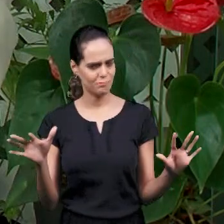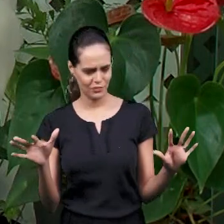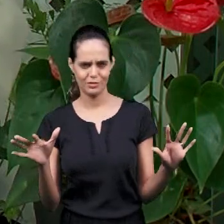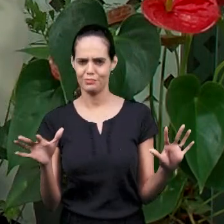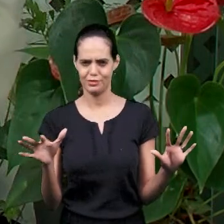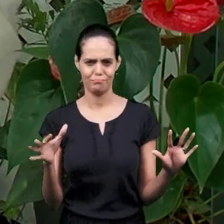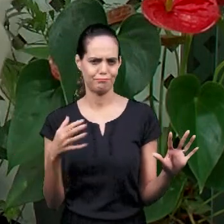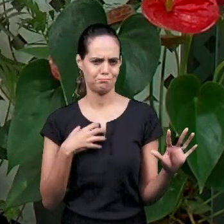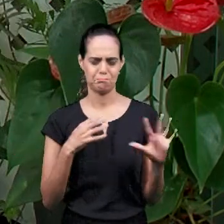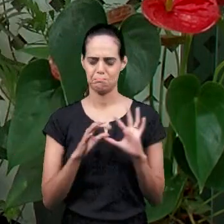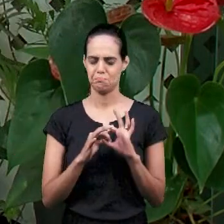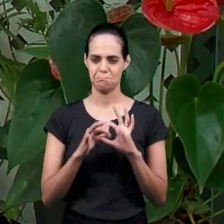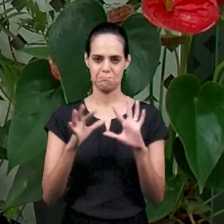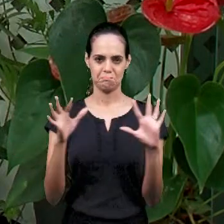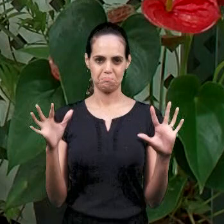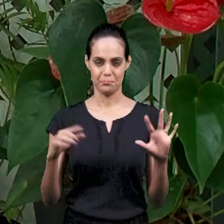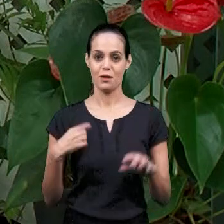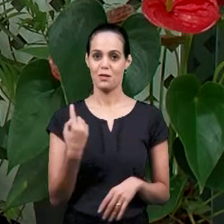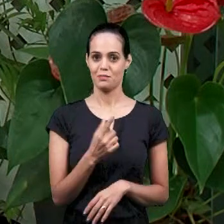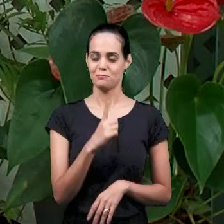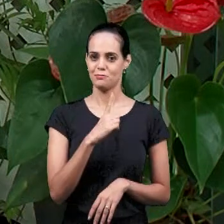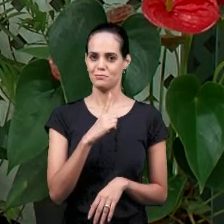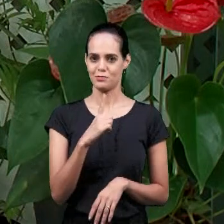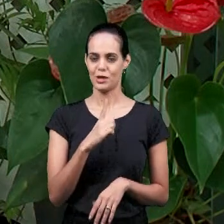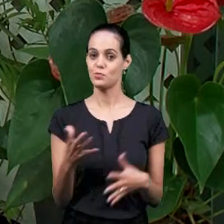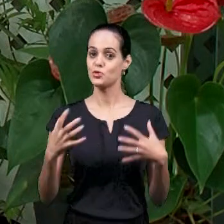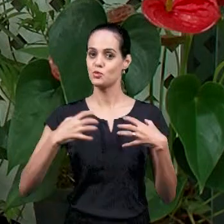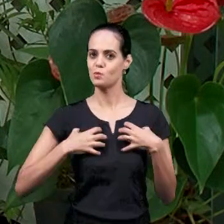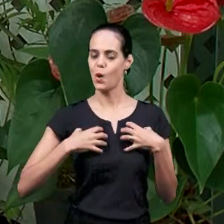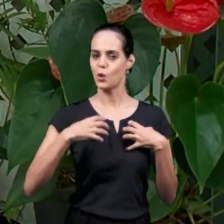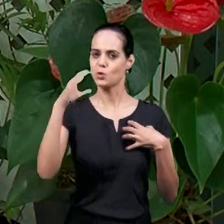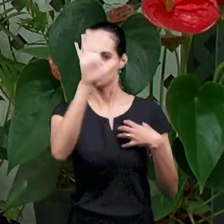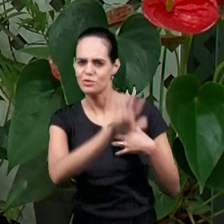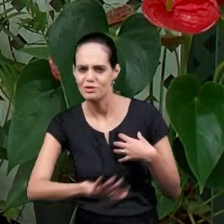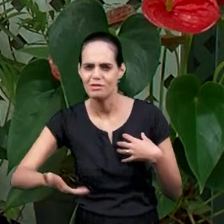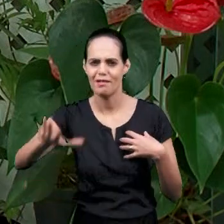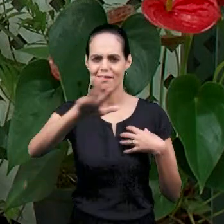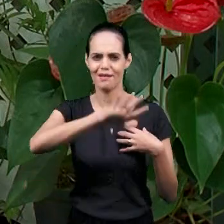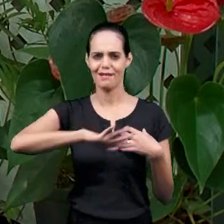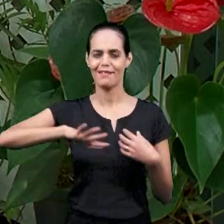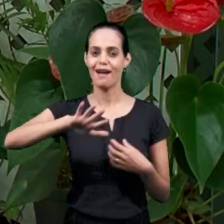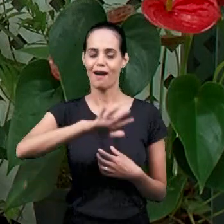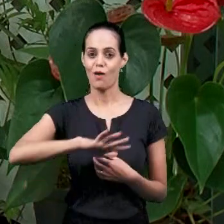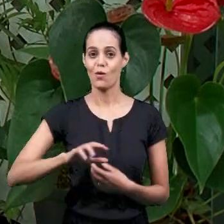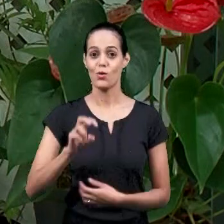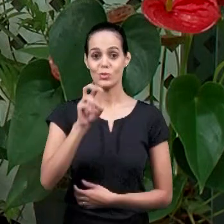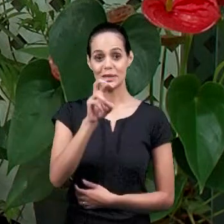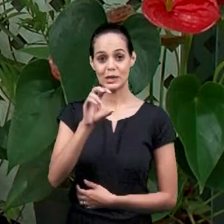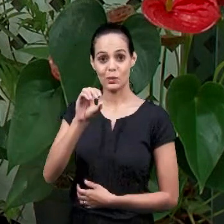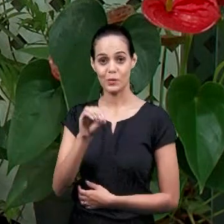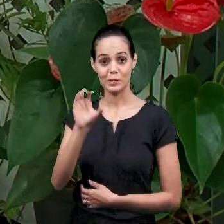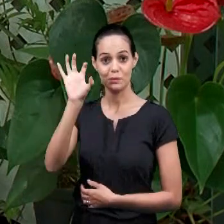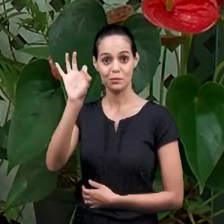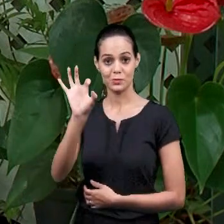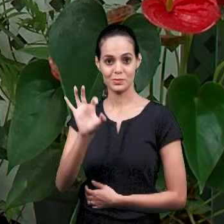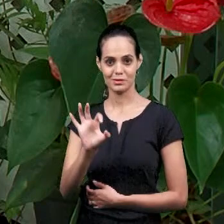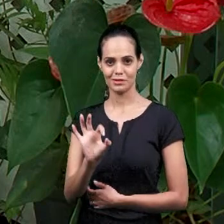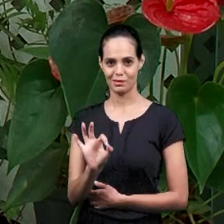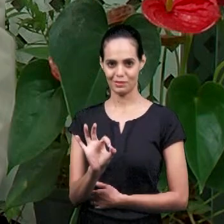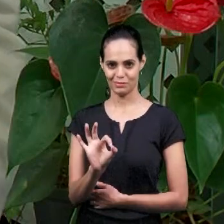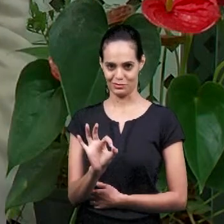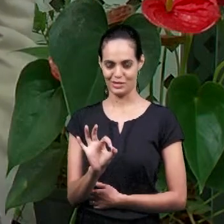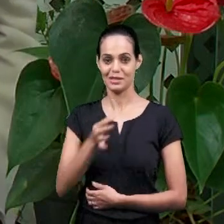pour structurer. Et de manière générale, le séminaire, nous avons